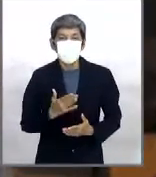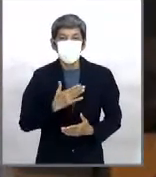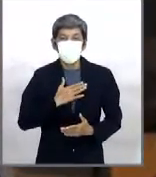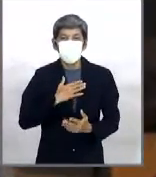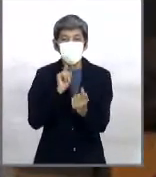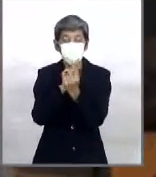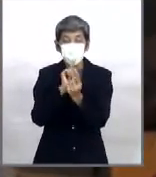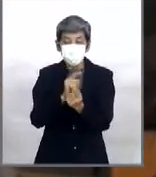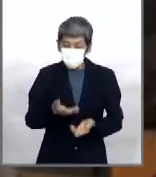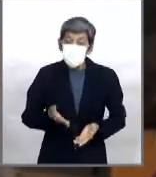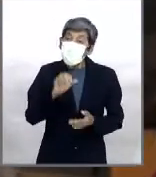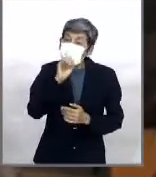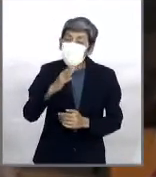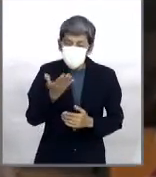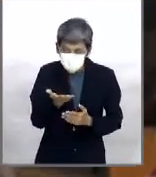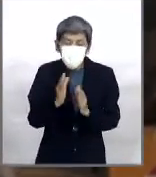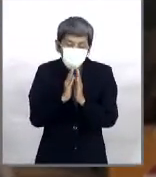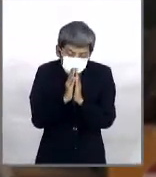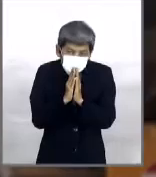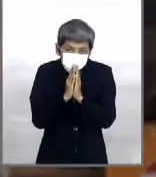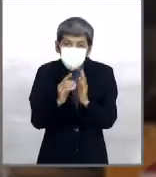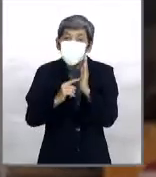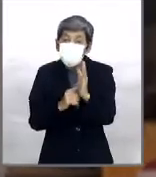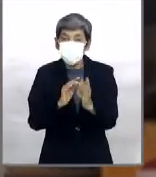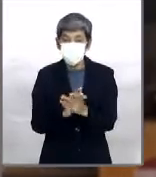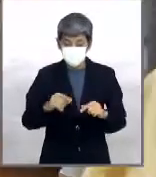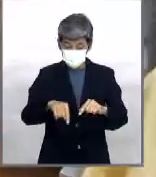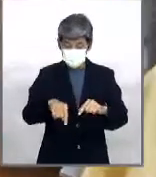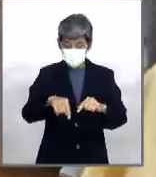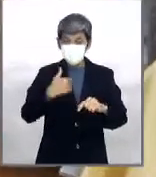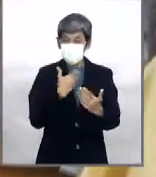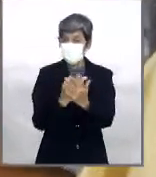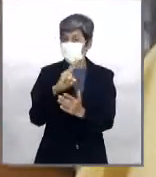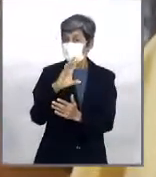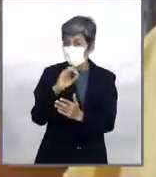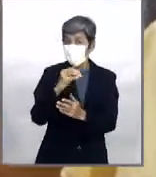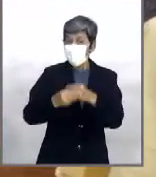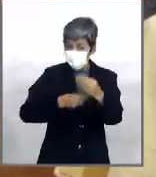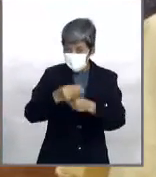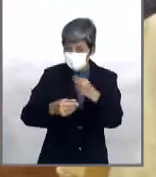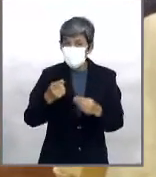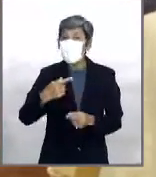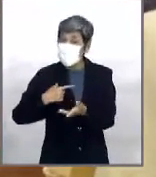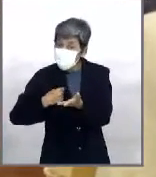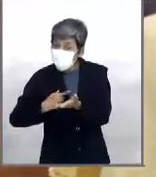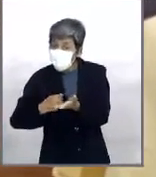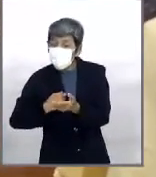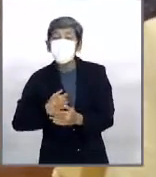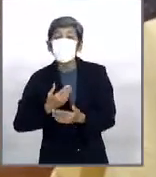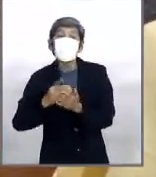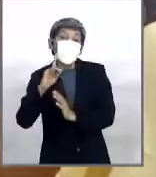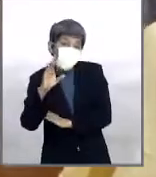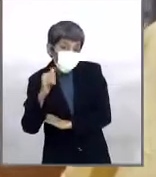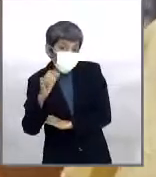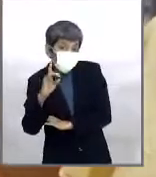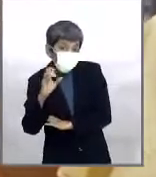ที่ตะวันเจอคนที่ชอบนะพี่ครับผมขอบพระคุณมากๆเลยนะยกตัวอย่างเช่นเส้นเนี้ย250บาทมันขายนะแต่พี่ชอบมากแค่100เดียว